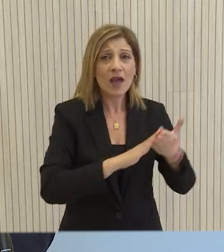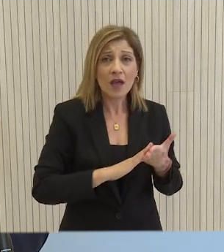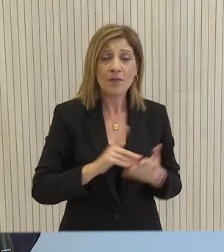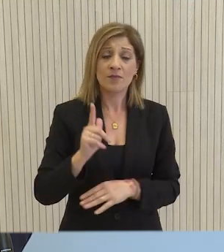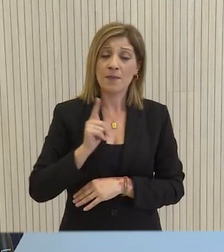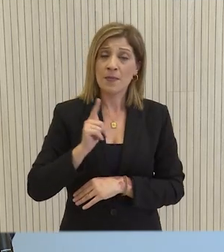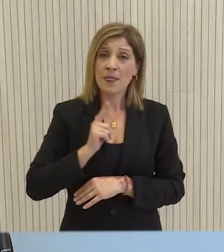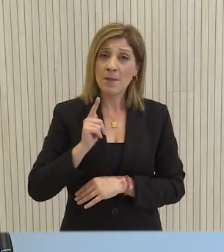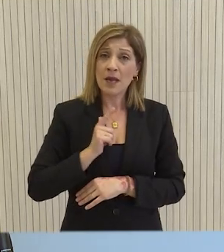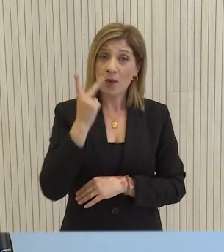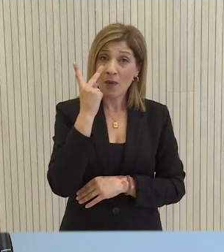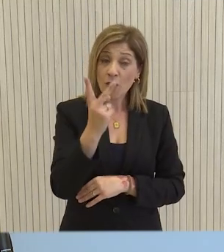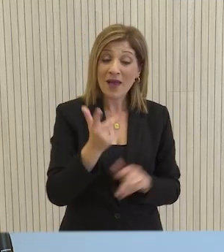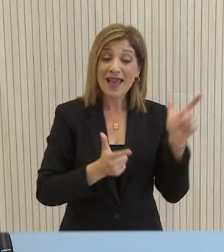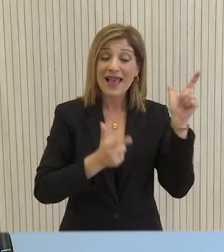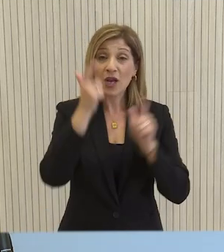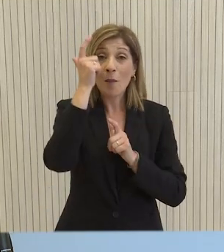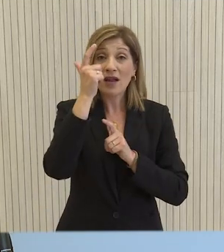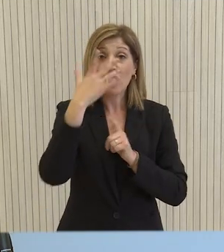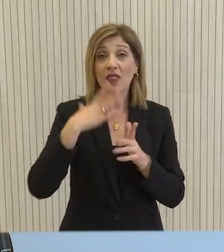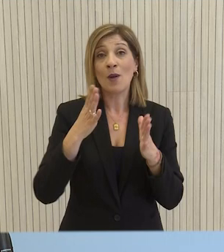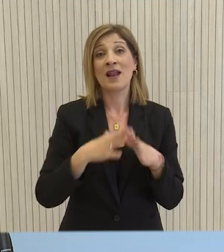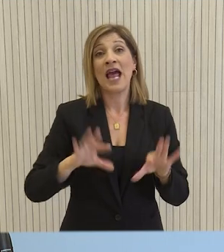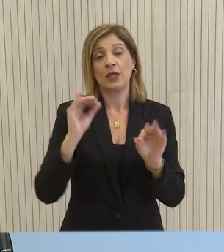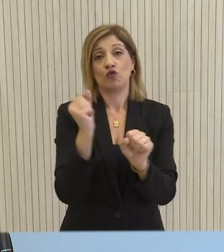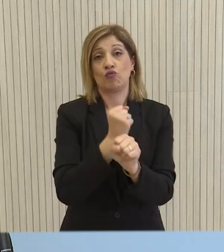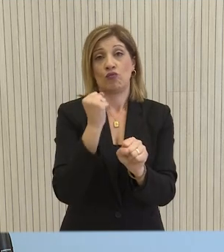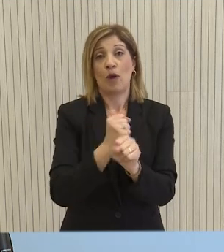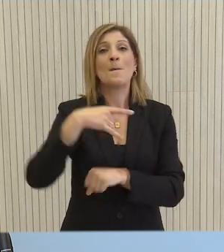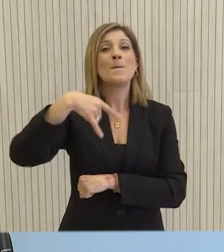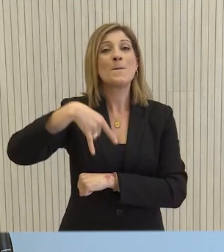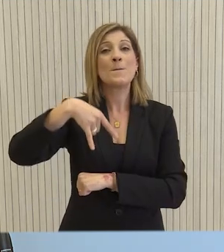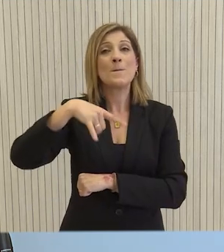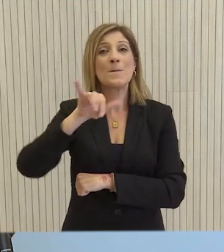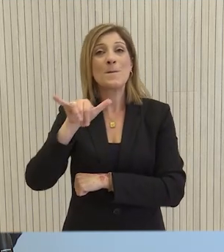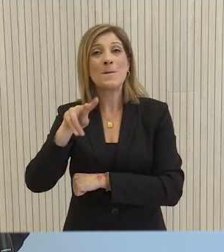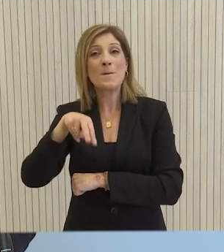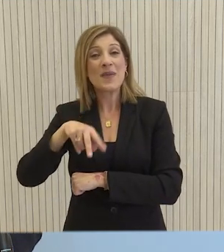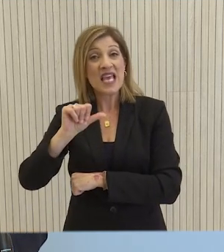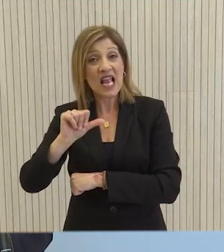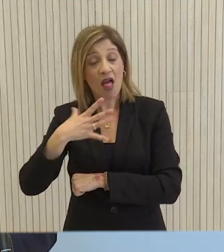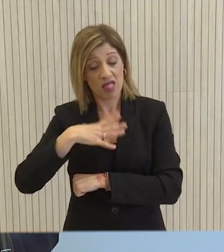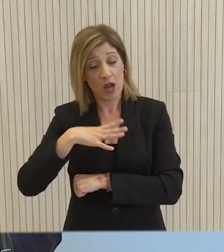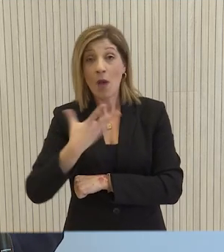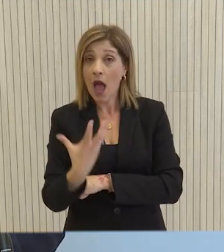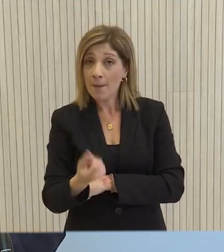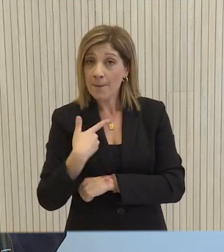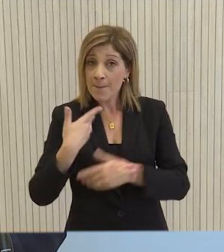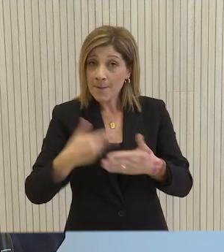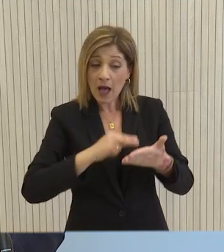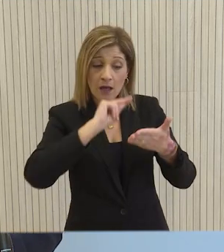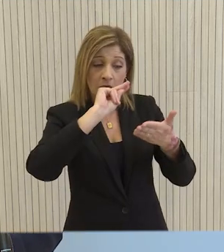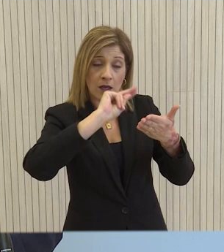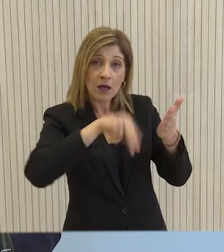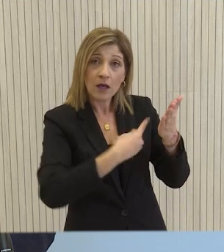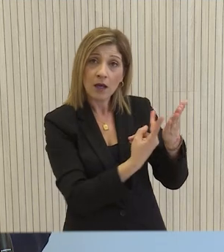οποίο αναμένουμε από την ενευτική δύναμη είναι να επαναρχίσουν οι εργασίες στην πύλα, να υλοποιηθεί η συναντήληψη, μια συναντήληψη η οποία